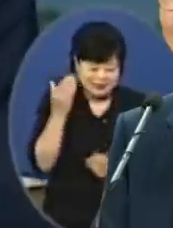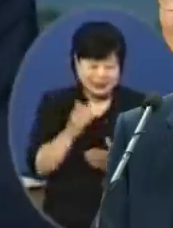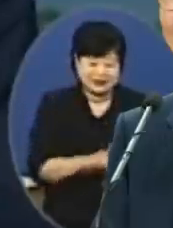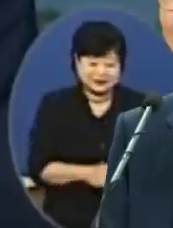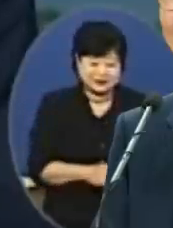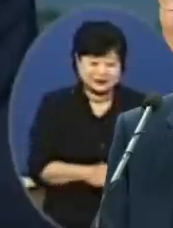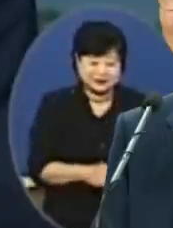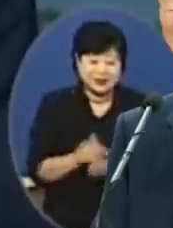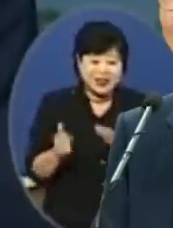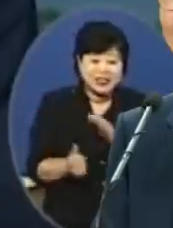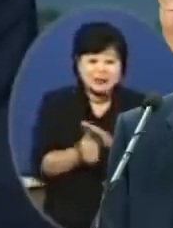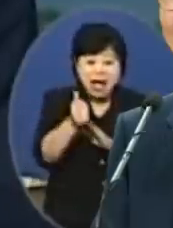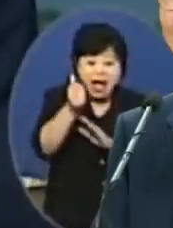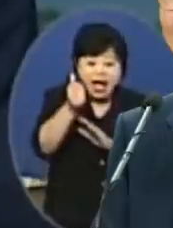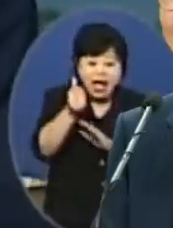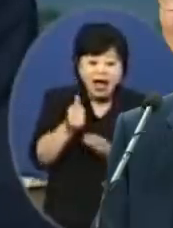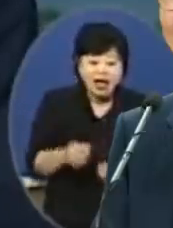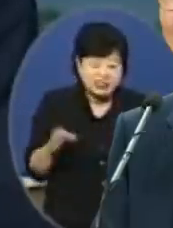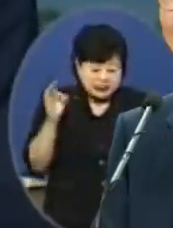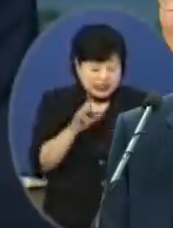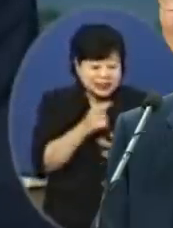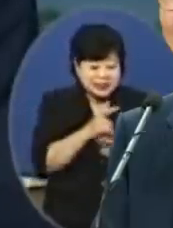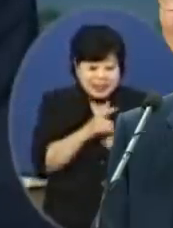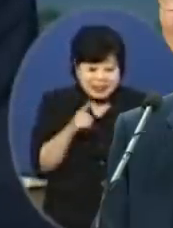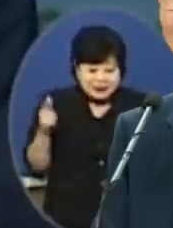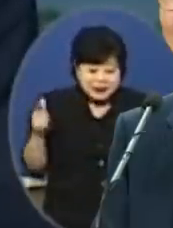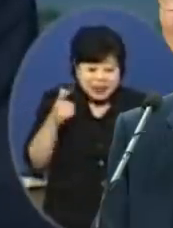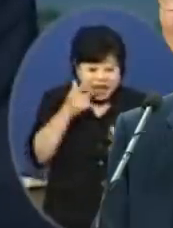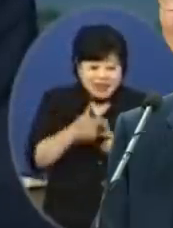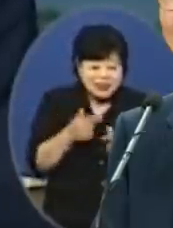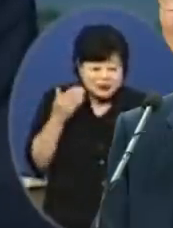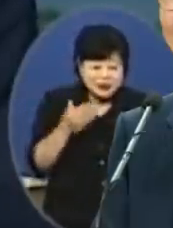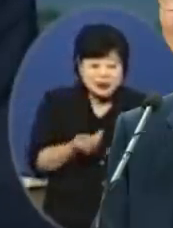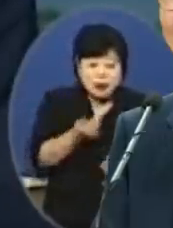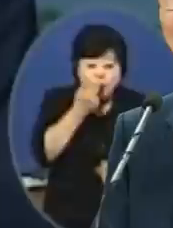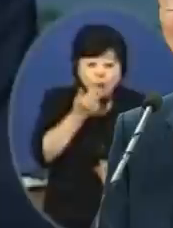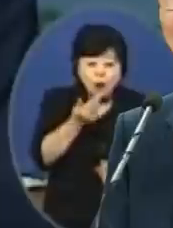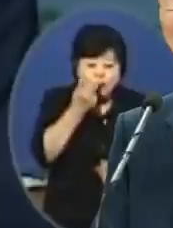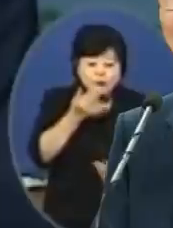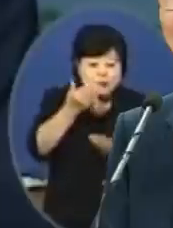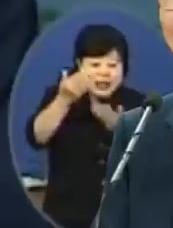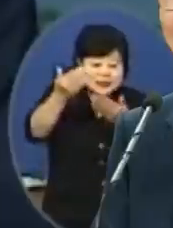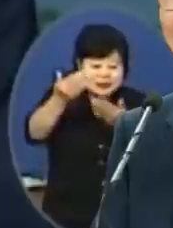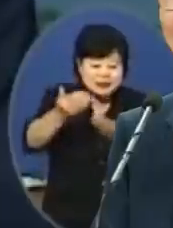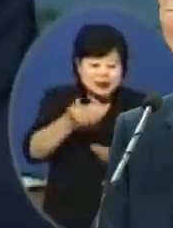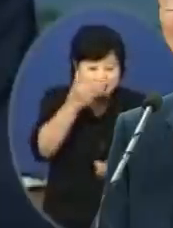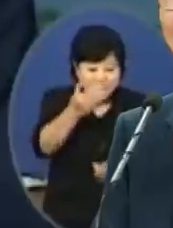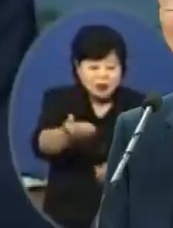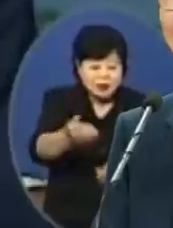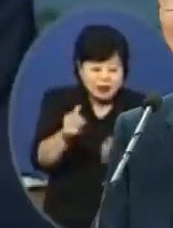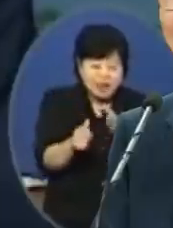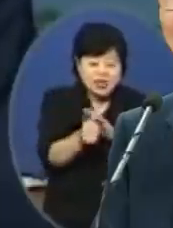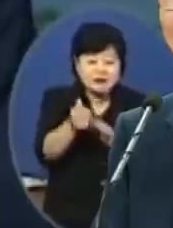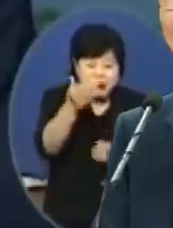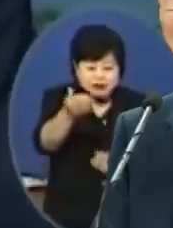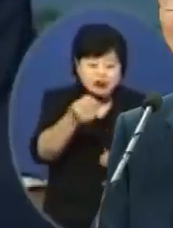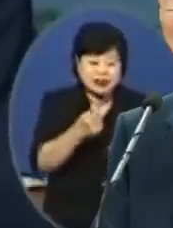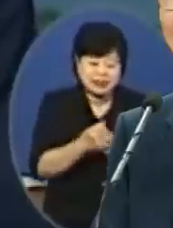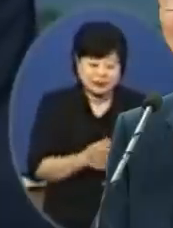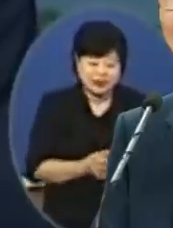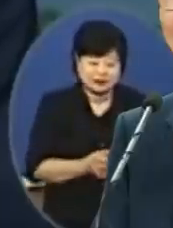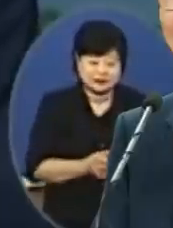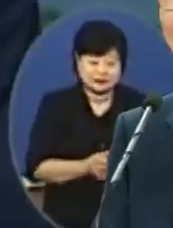것입니다. 희망은 사라지지 않습니다. 예수님께서 목숨을 바쳐서 여러분에게 희망을 주시기 때문인